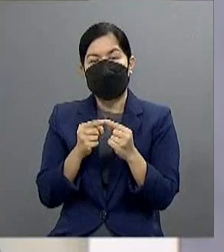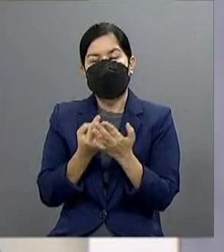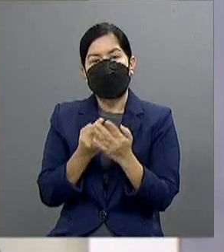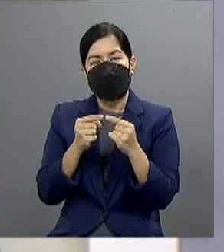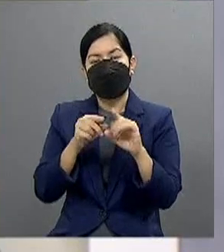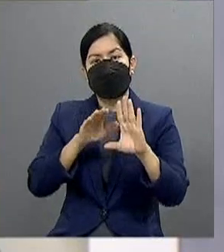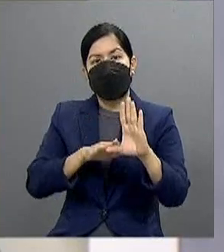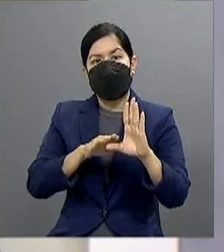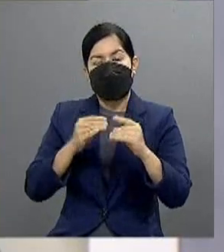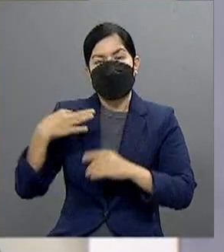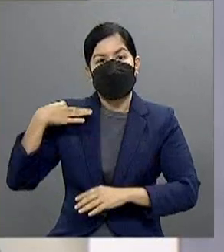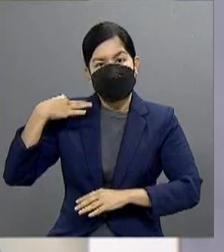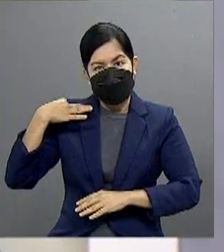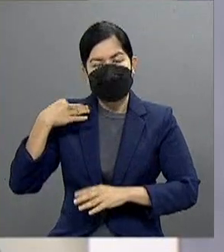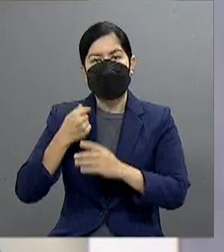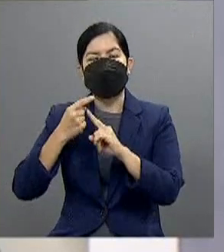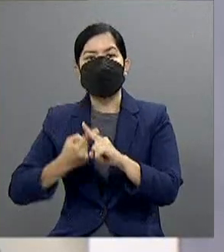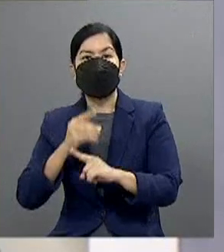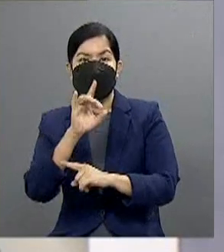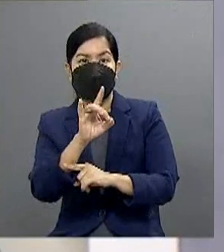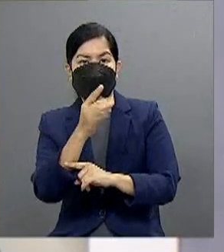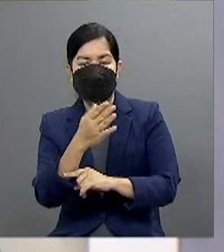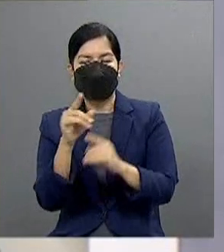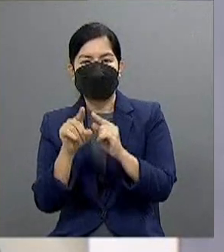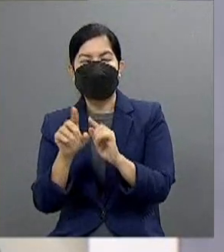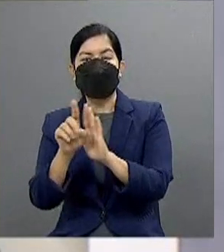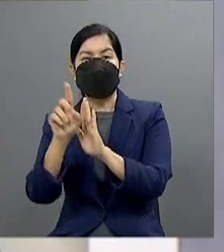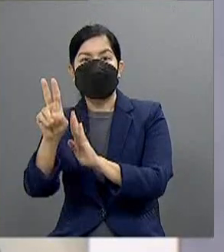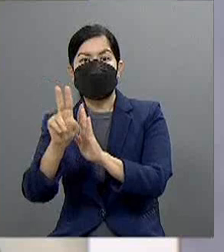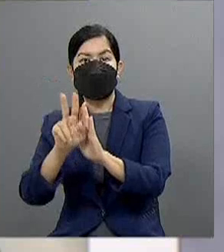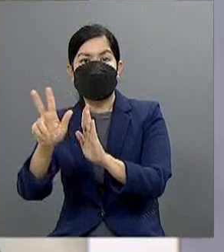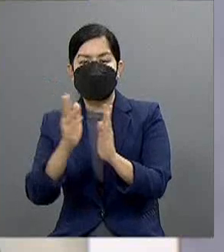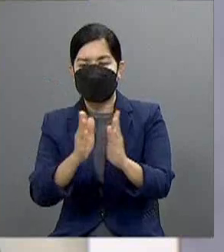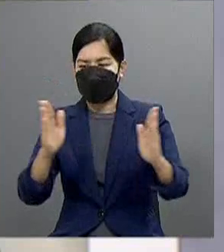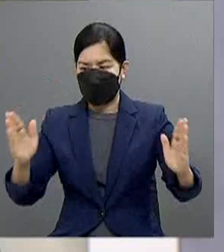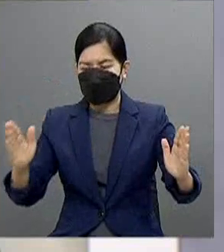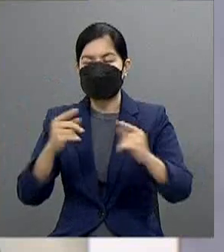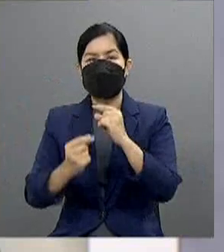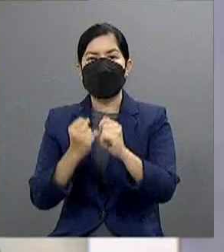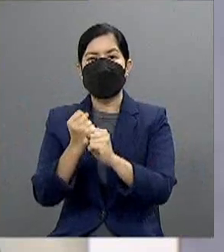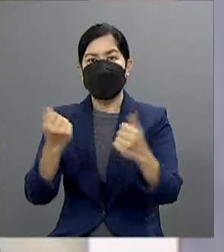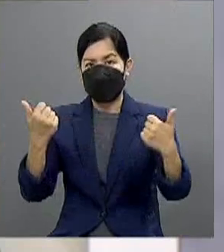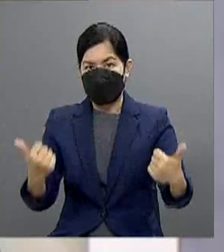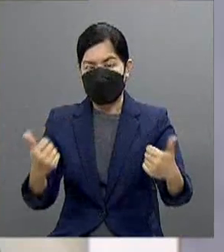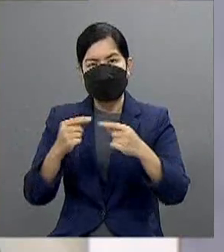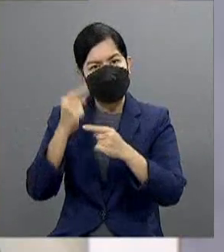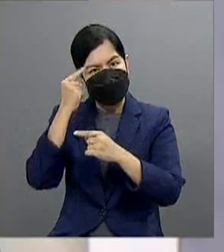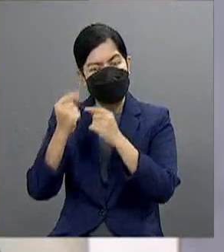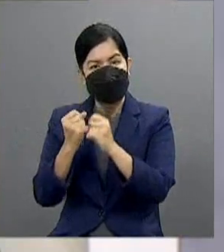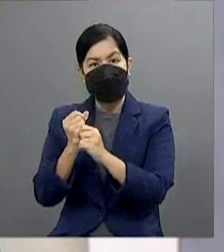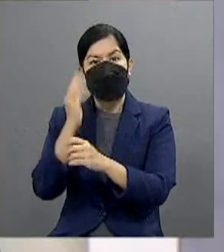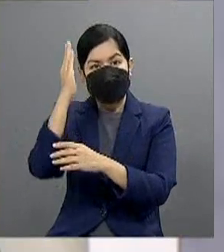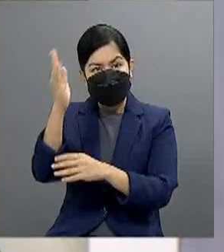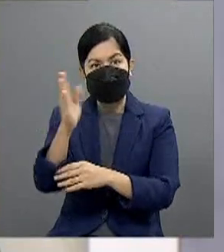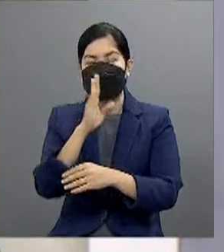ายนนะครับหลังจากนั้นเฟส2เฟส3ตามมาช่วงประมาณปลายปีนี้ตั้งเป้าว่ากลางปีหน้าถ้าประสบความสำเร็จนะครับก